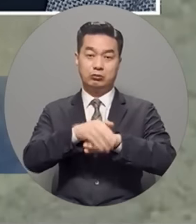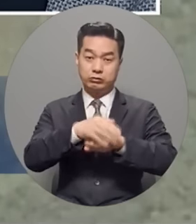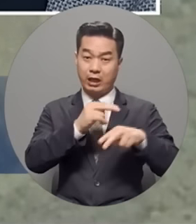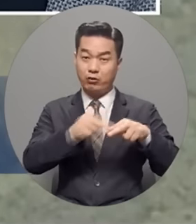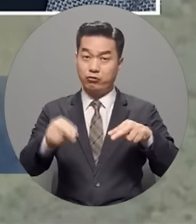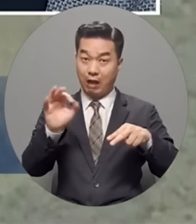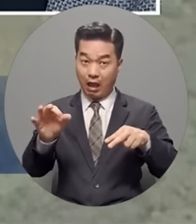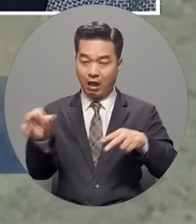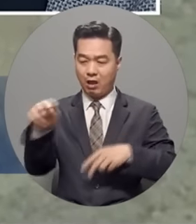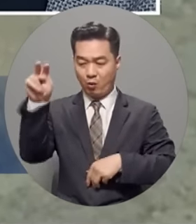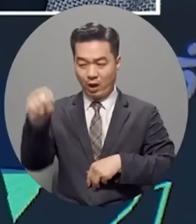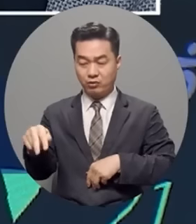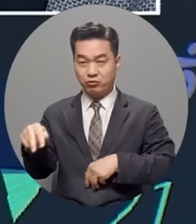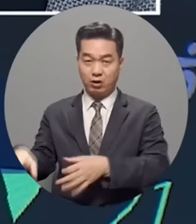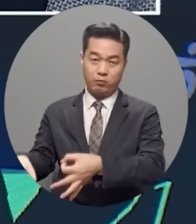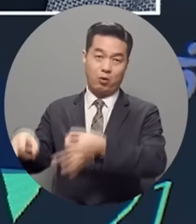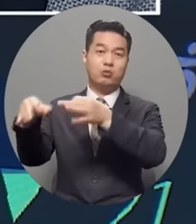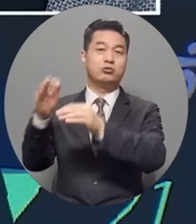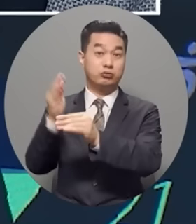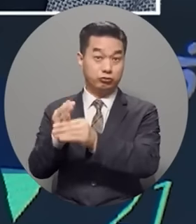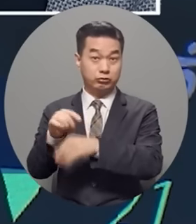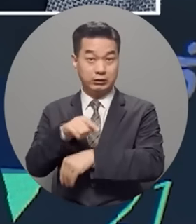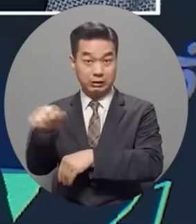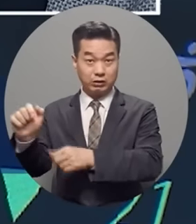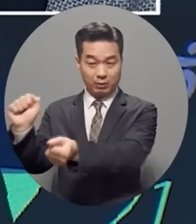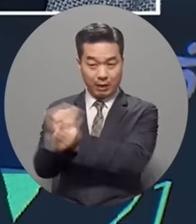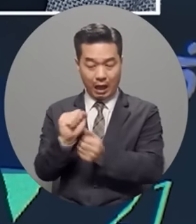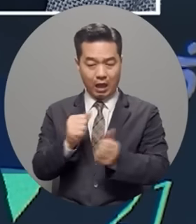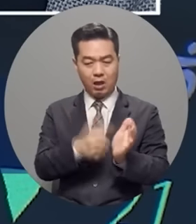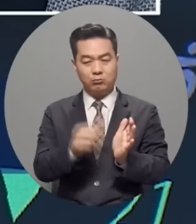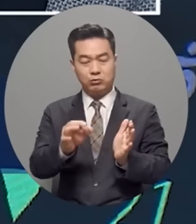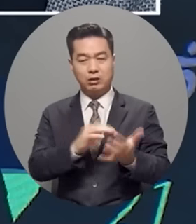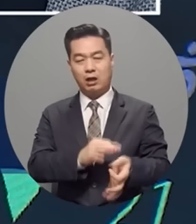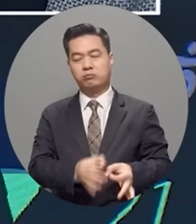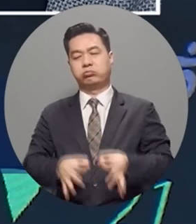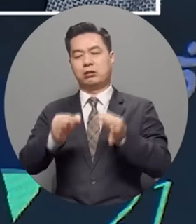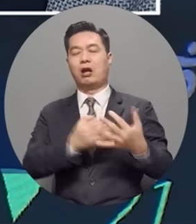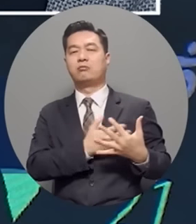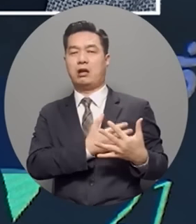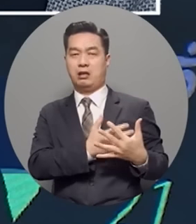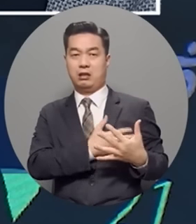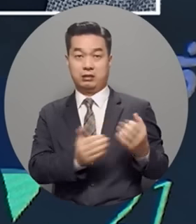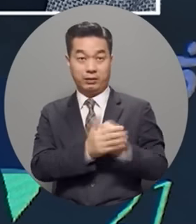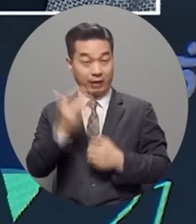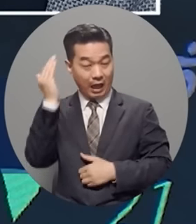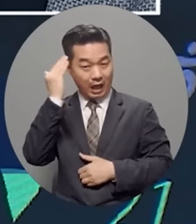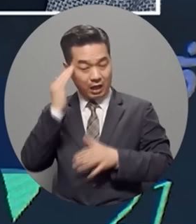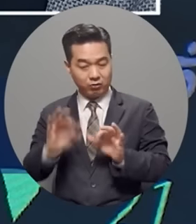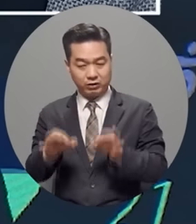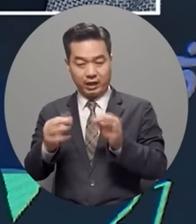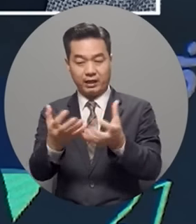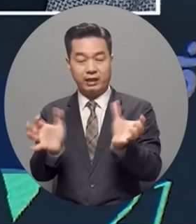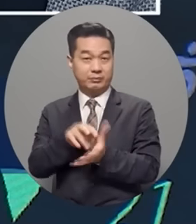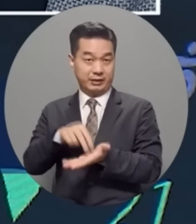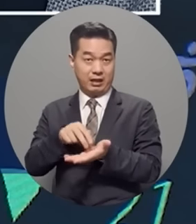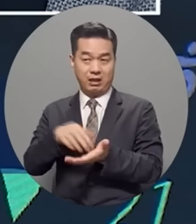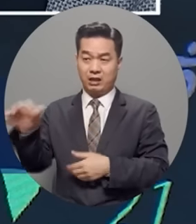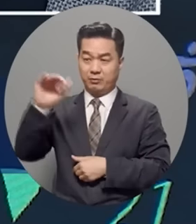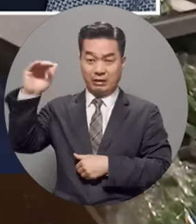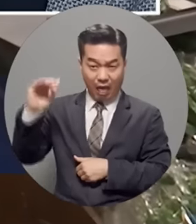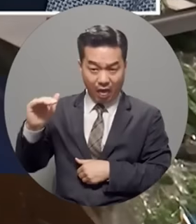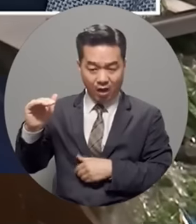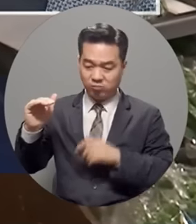크게 변동하고 있고 이것이 물가 불안으로 이어지면서 한국은행으로서는 더더욱 금리를 내리기